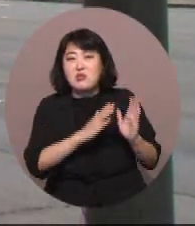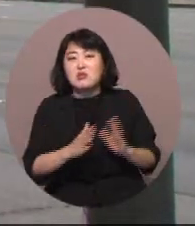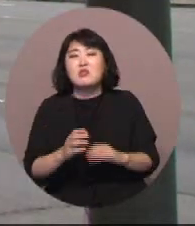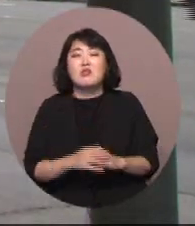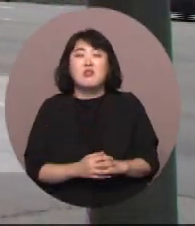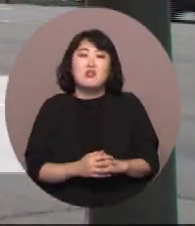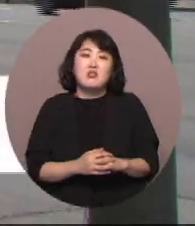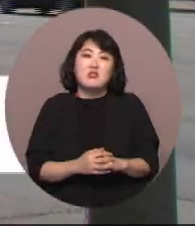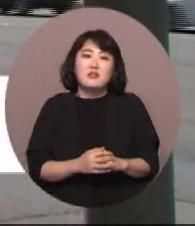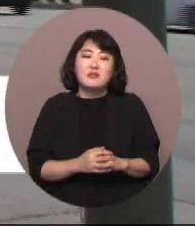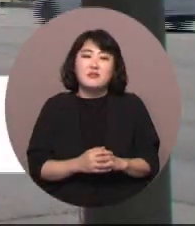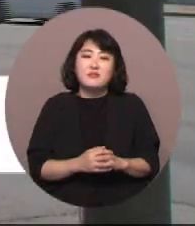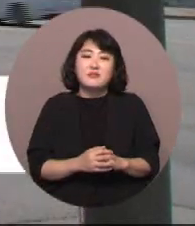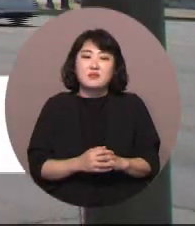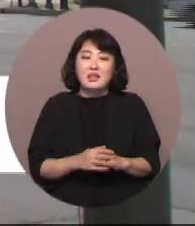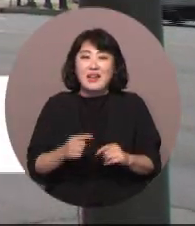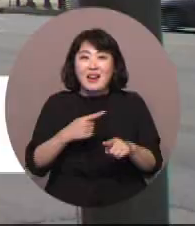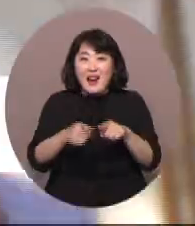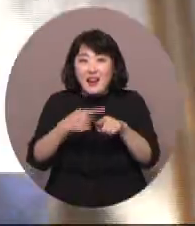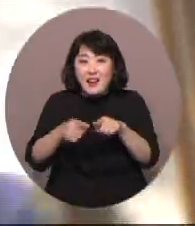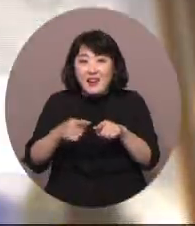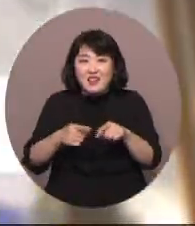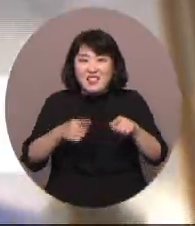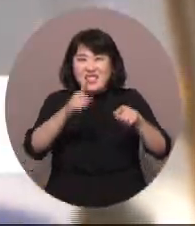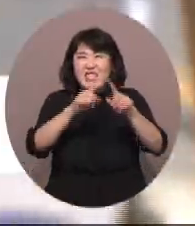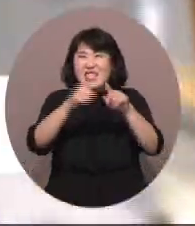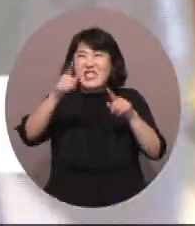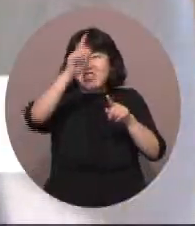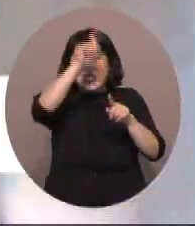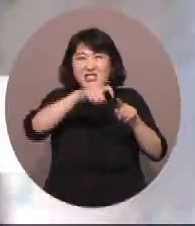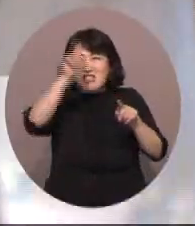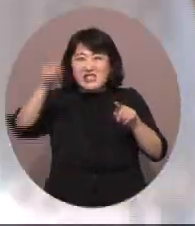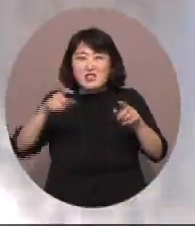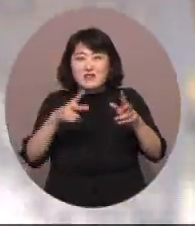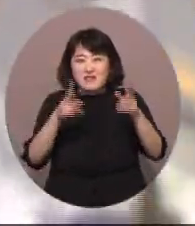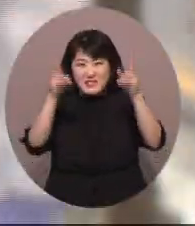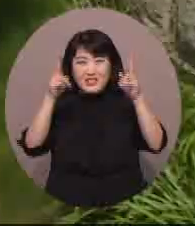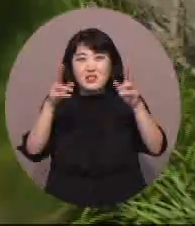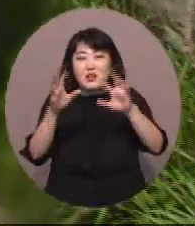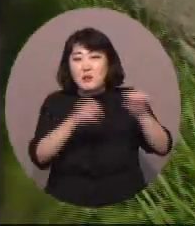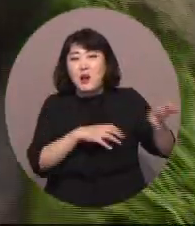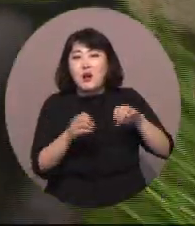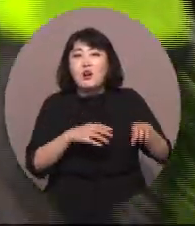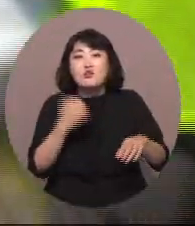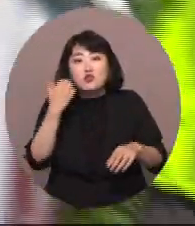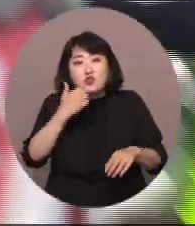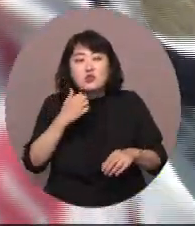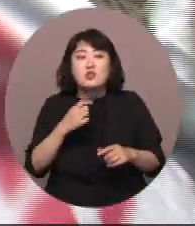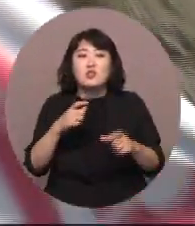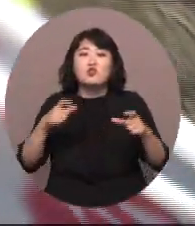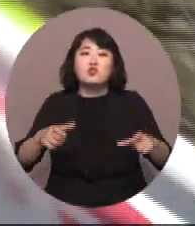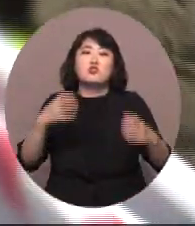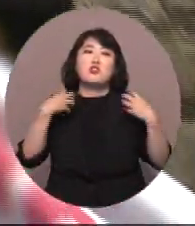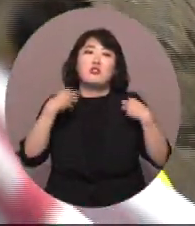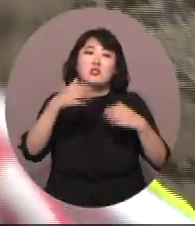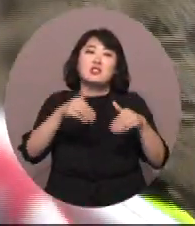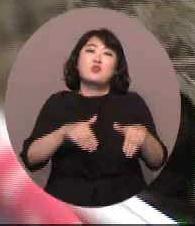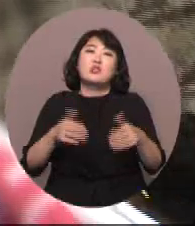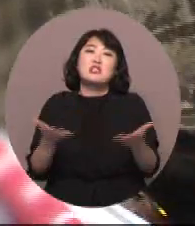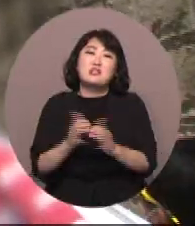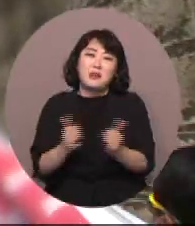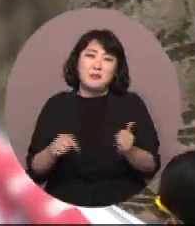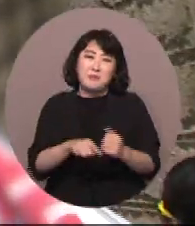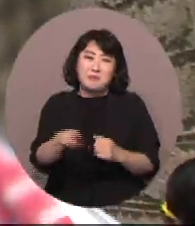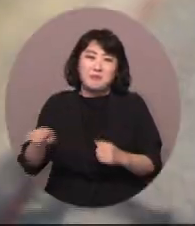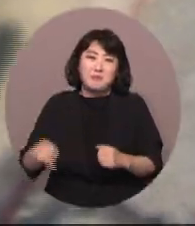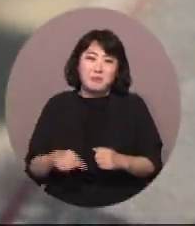칼날이 달린 긴 장대로 선거 현수막을 철거합니다. 작업자들은 모두 구청 직원들입니다. 모두